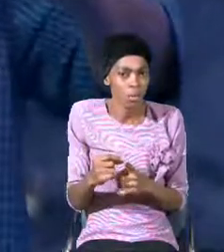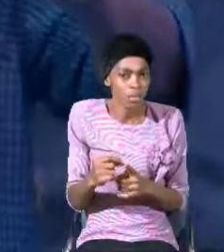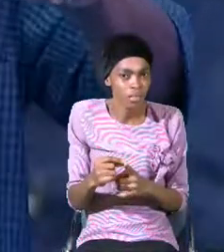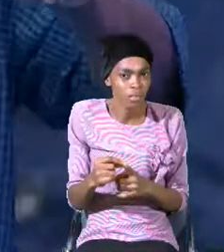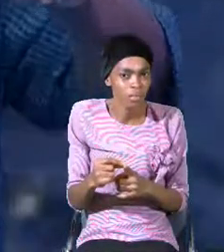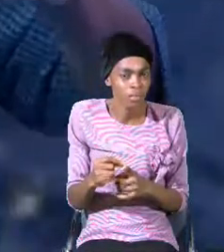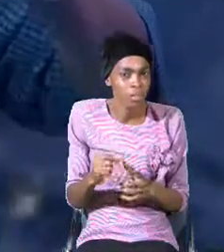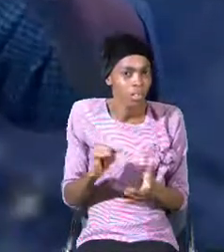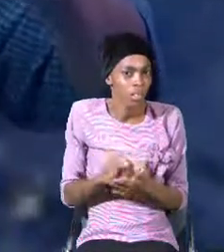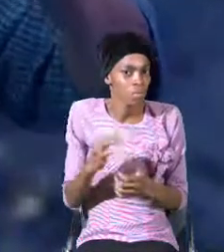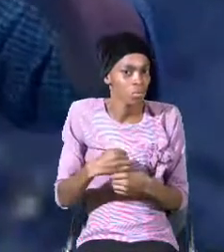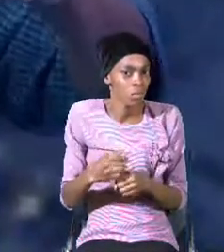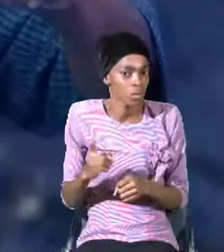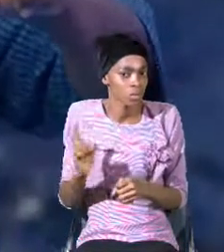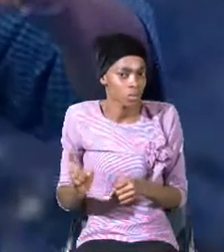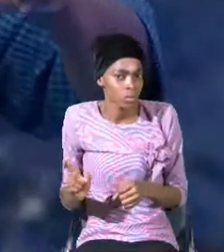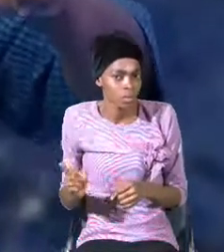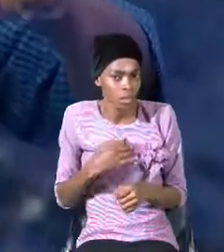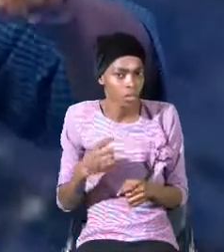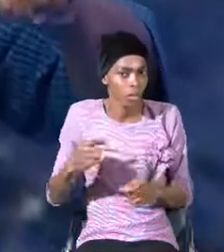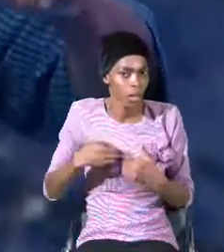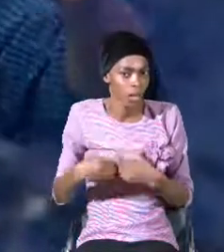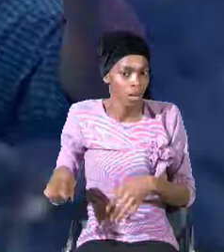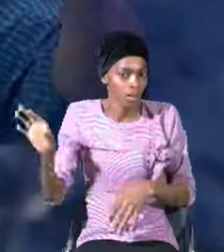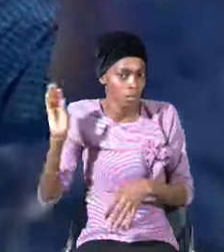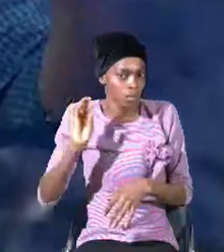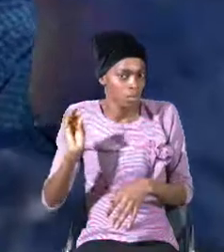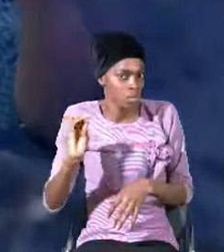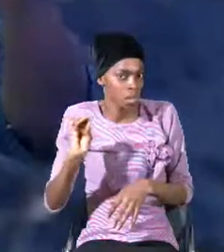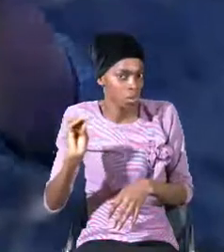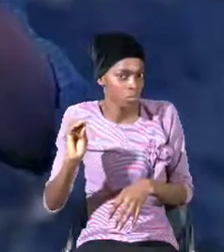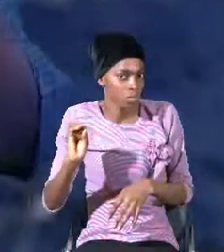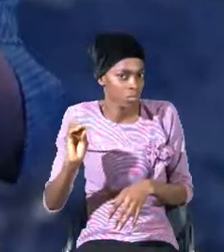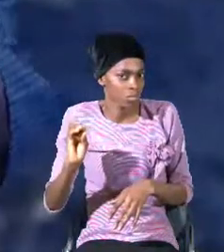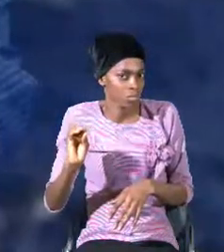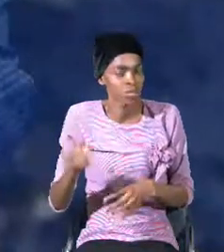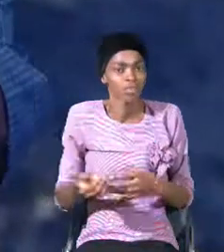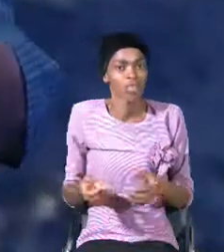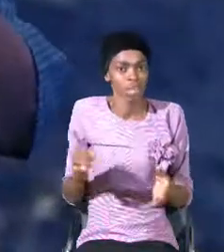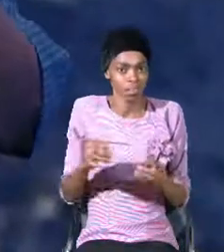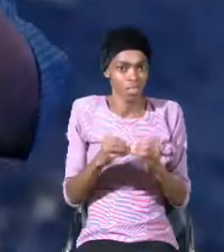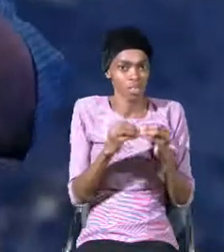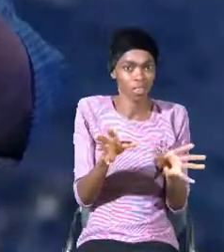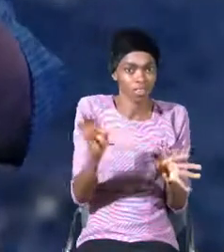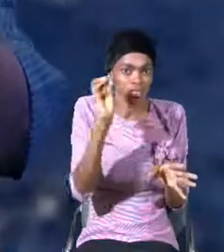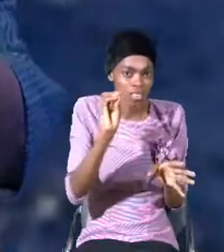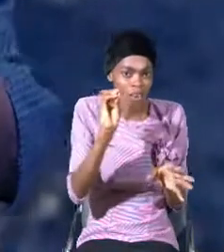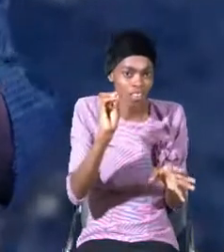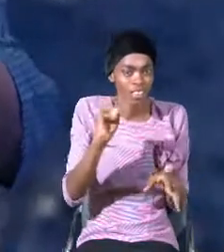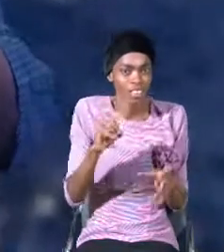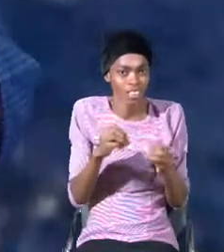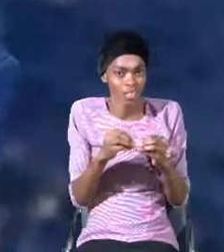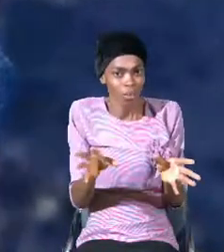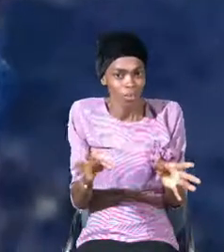S'il y a un chiffre intégral, si nous avons un zéro qui n'est rien, et vous le mettez à côté, 1